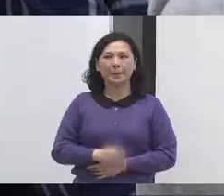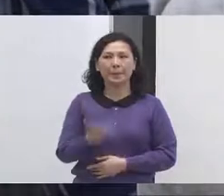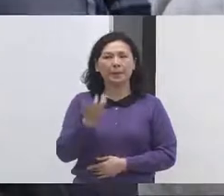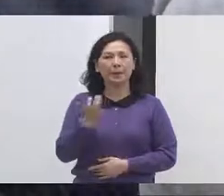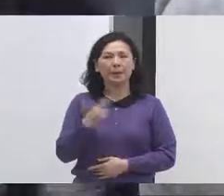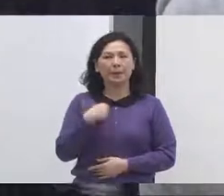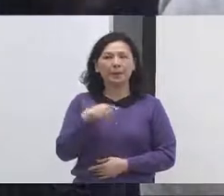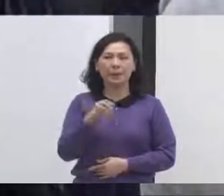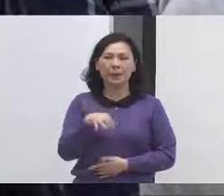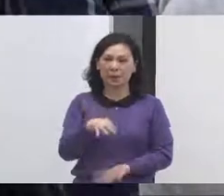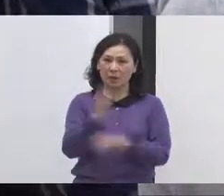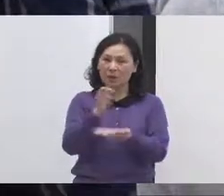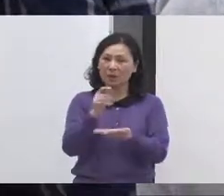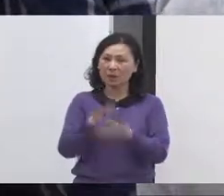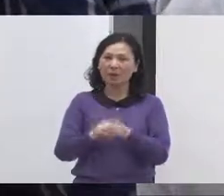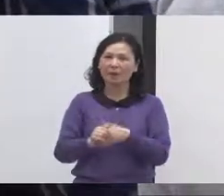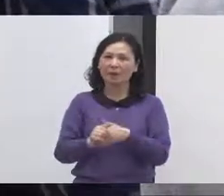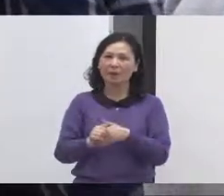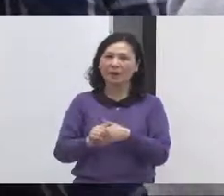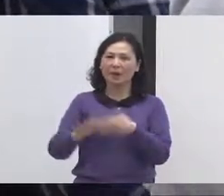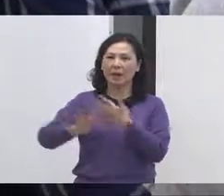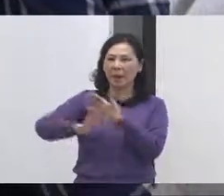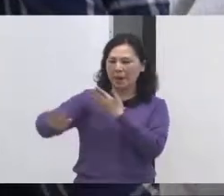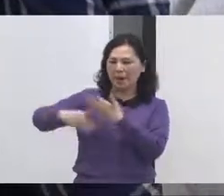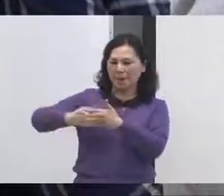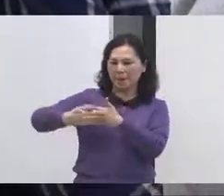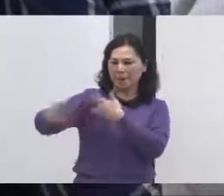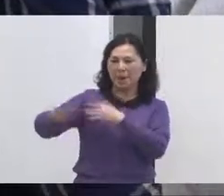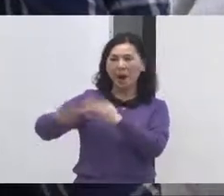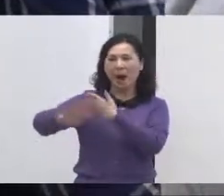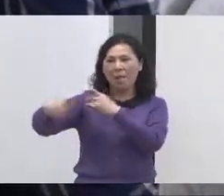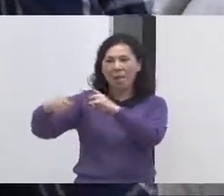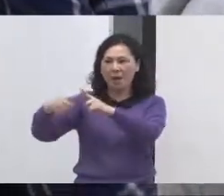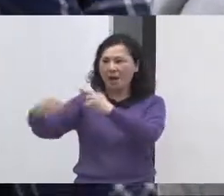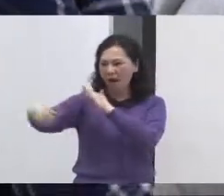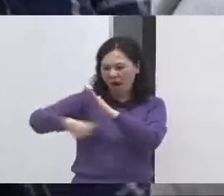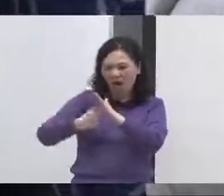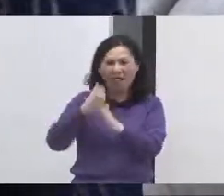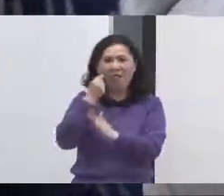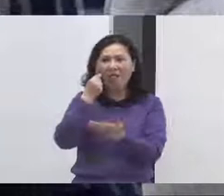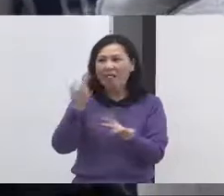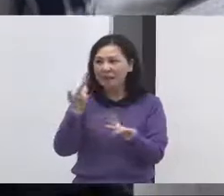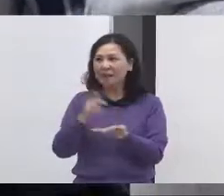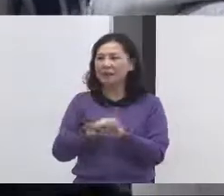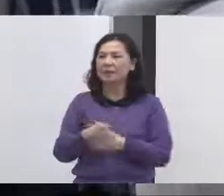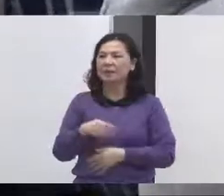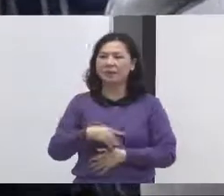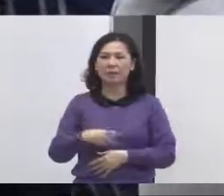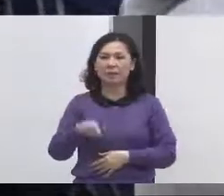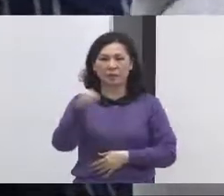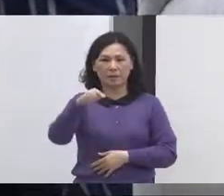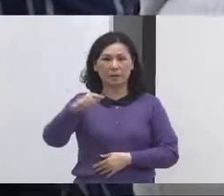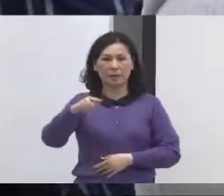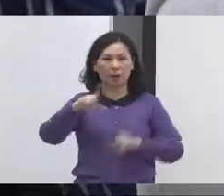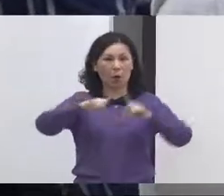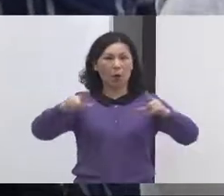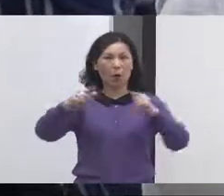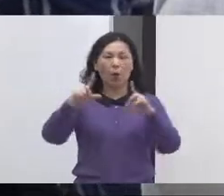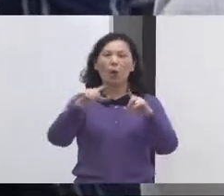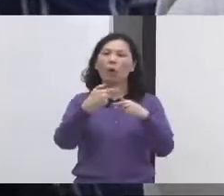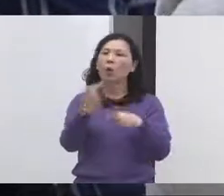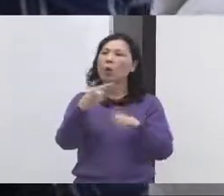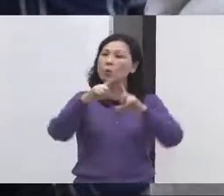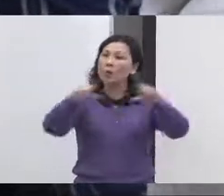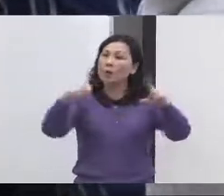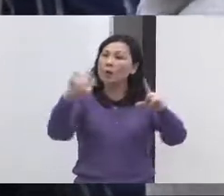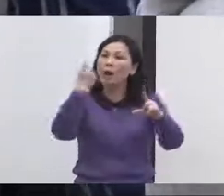特别讲到排他性这个问题的时候，是因为我如果要有一个国家，当然最大是国家这个组织嘛，那我